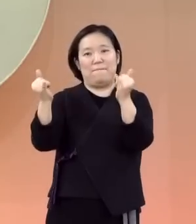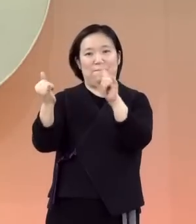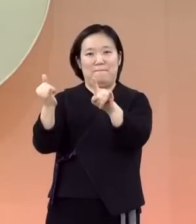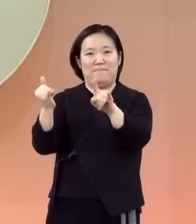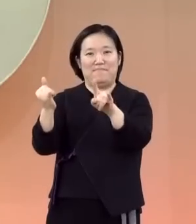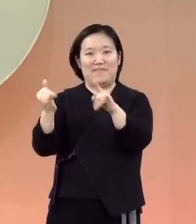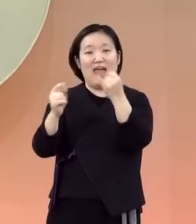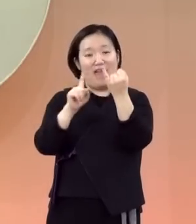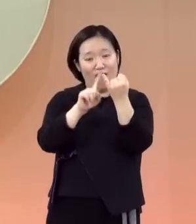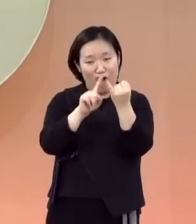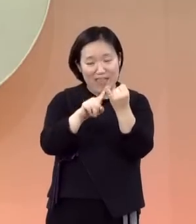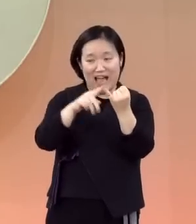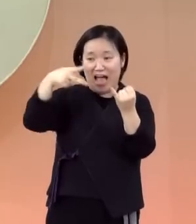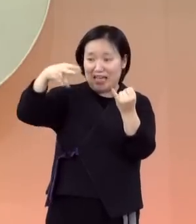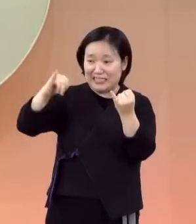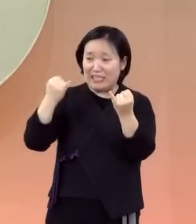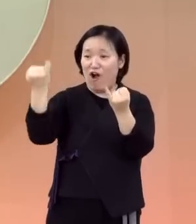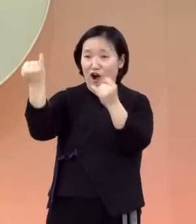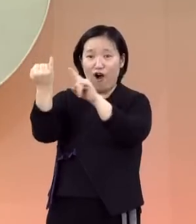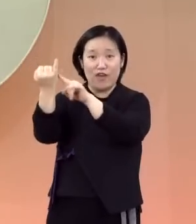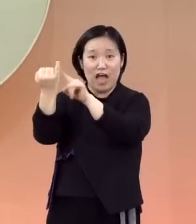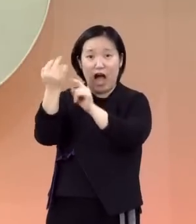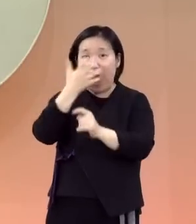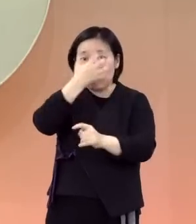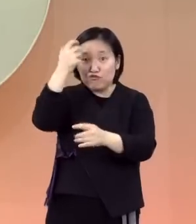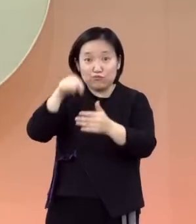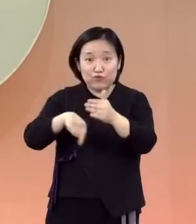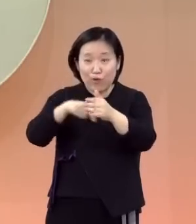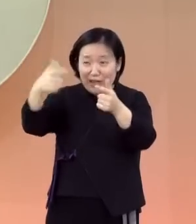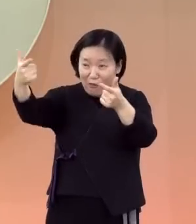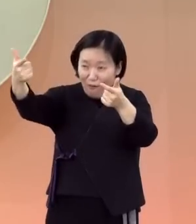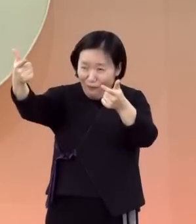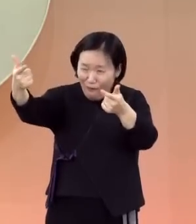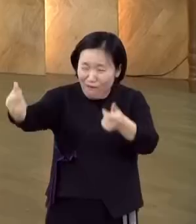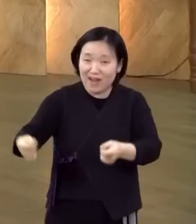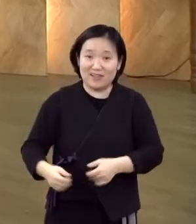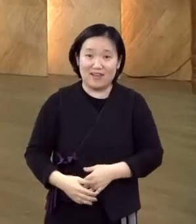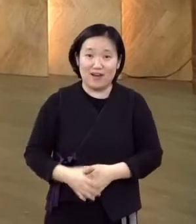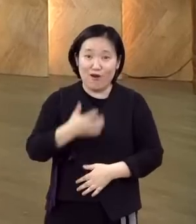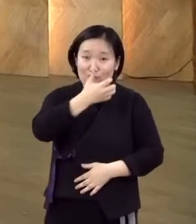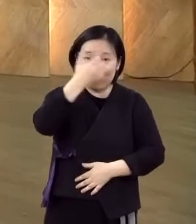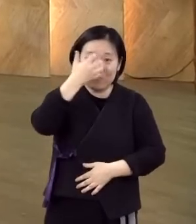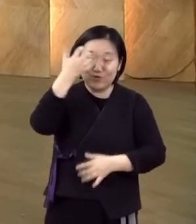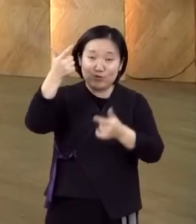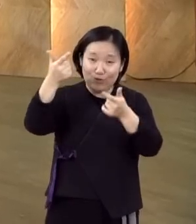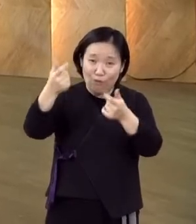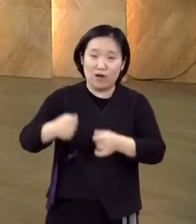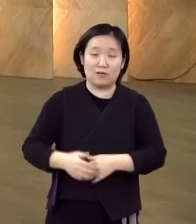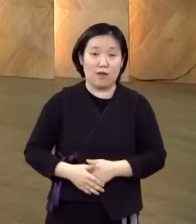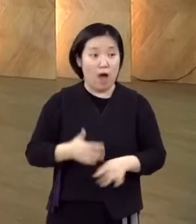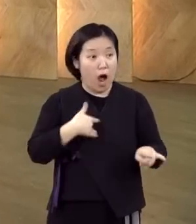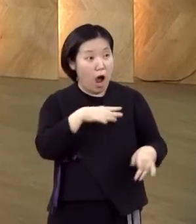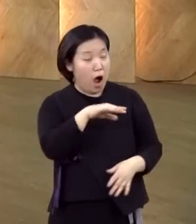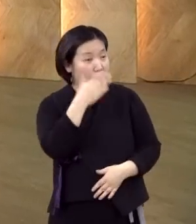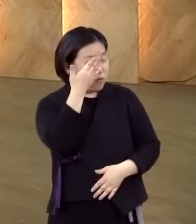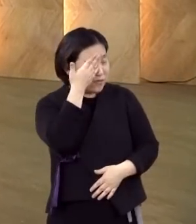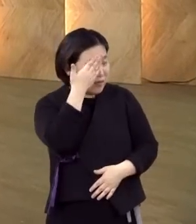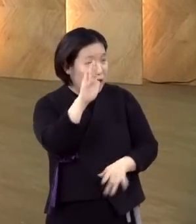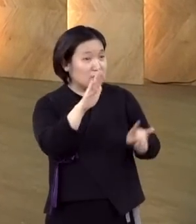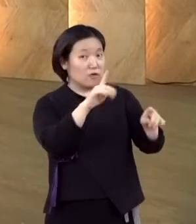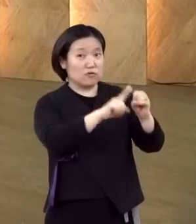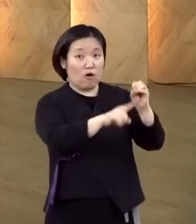아니라,우연히 똑같은꿈을꾼두명의평범한여성입니다.꿈속에서 부처님